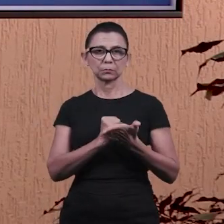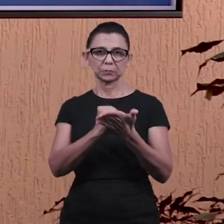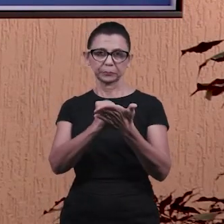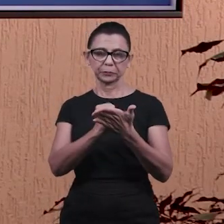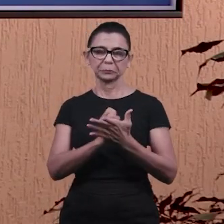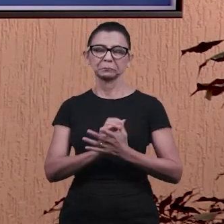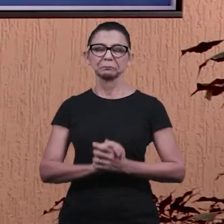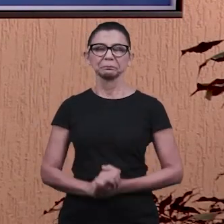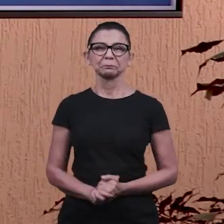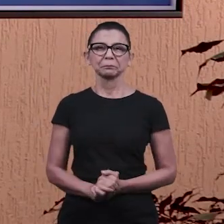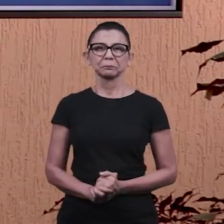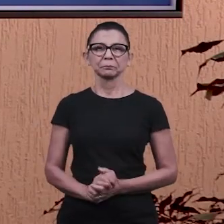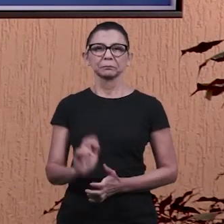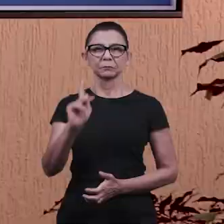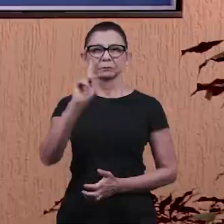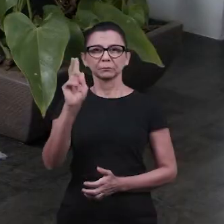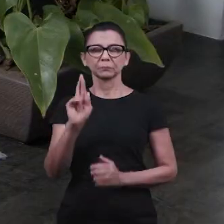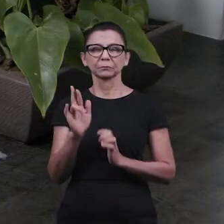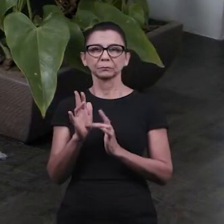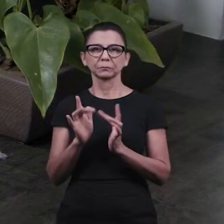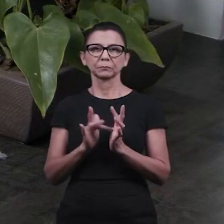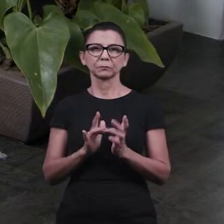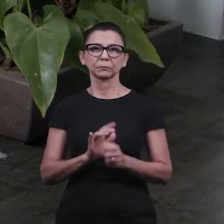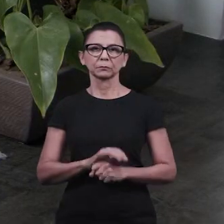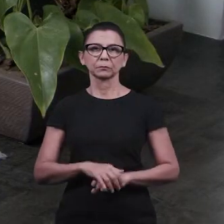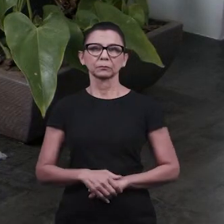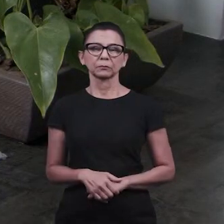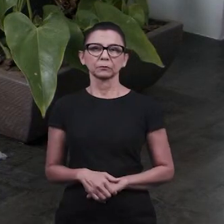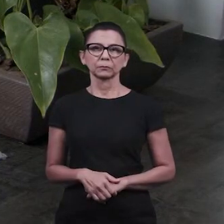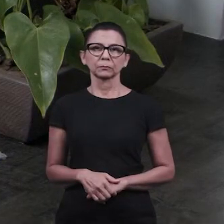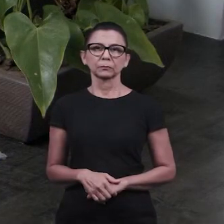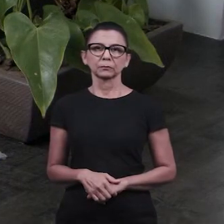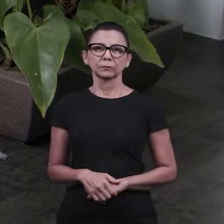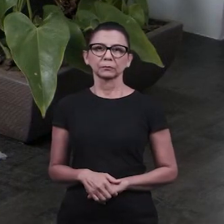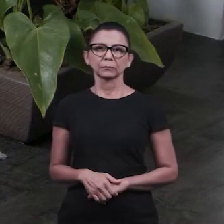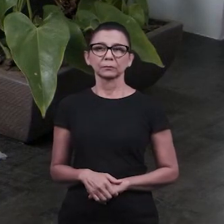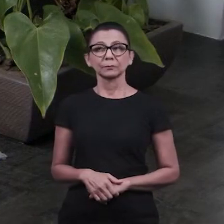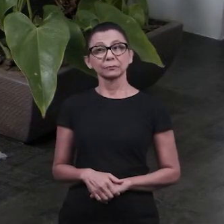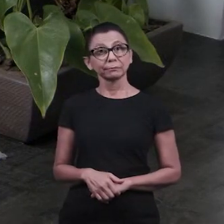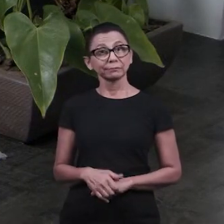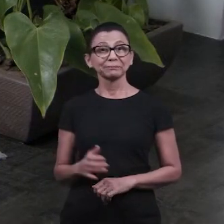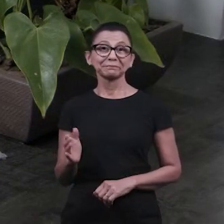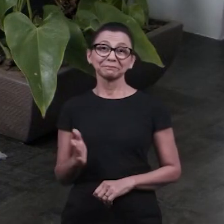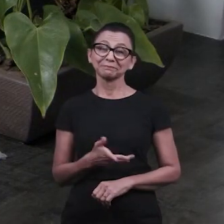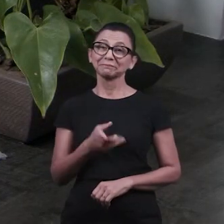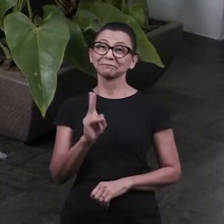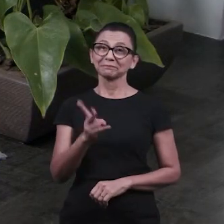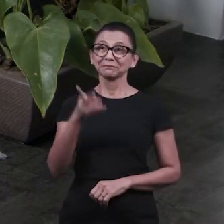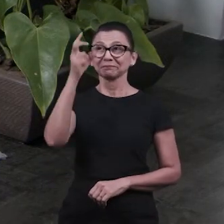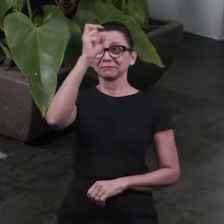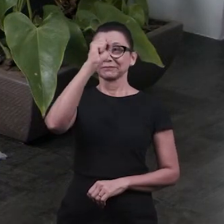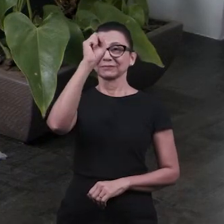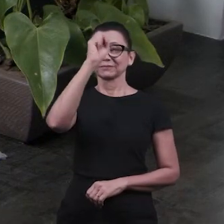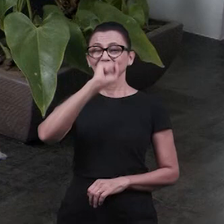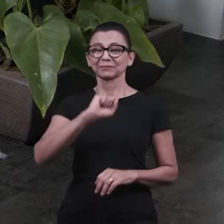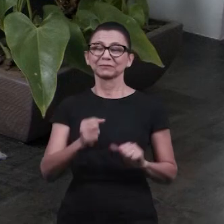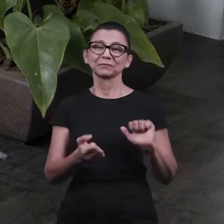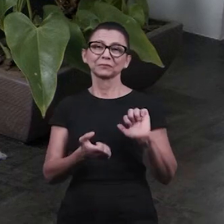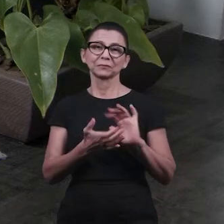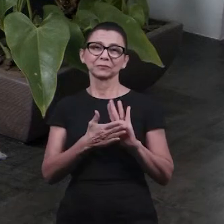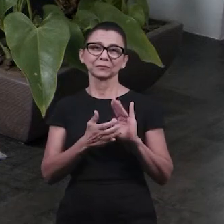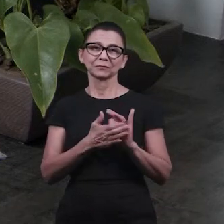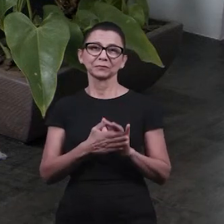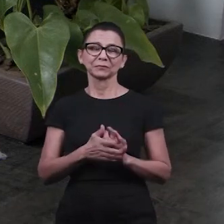qui peut vous orienter. La paix du Seigneur Jésus. Et nous continuons en apprenant la